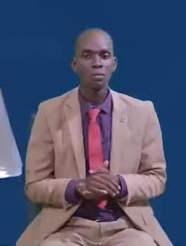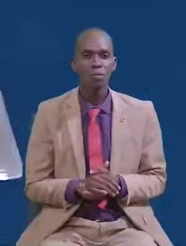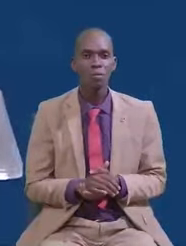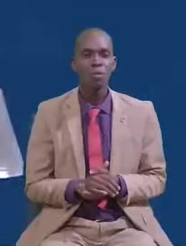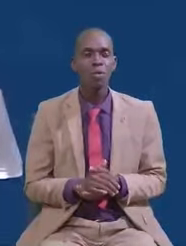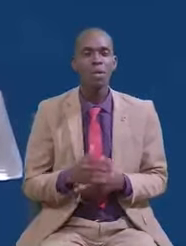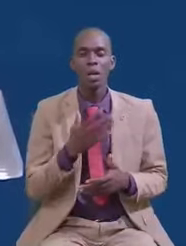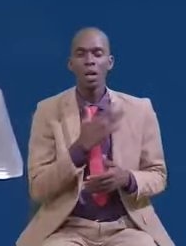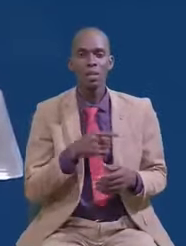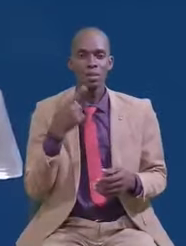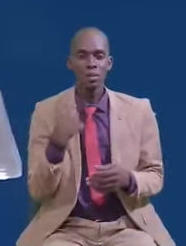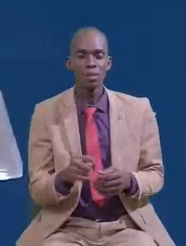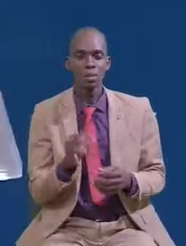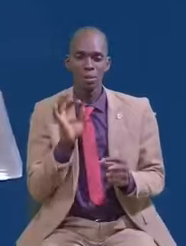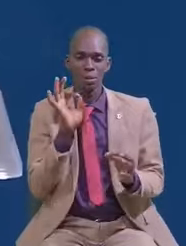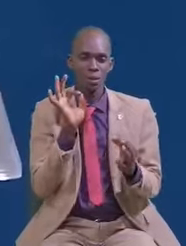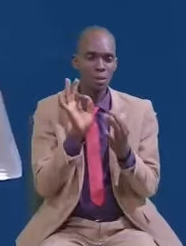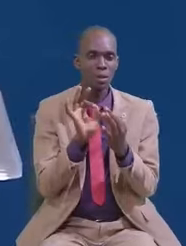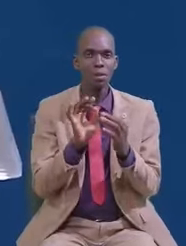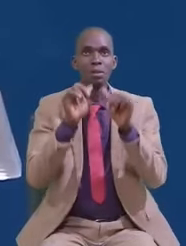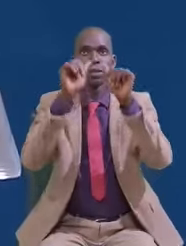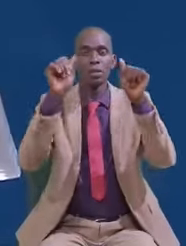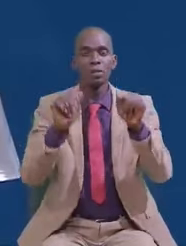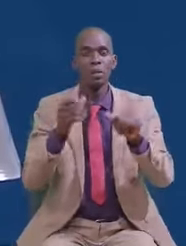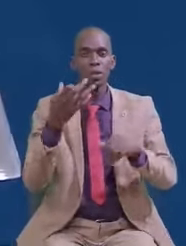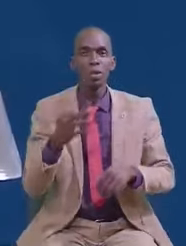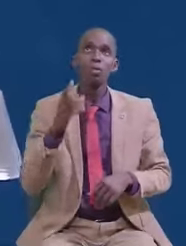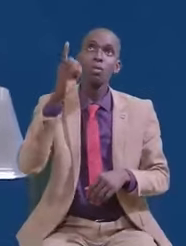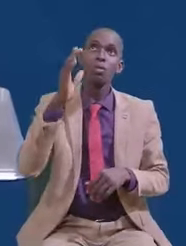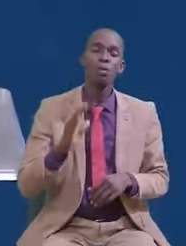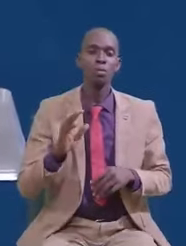Il est la copie, l'image exacte de la personne de Dieu.